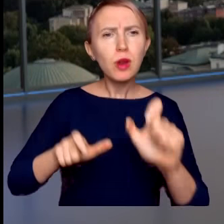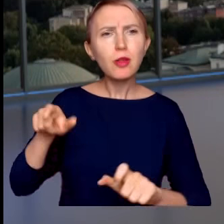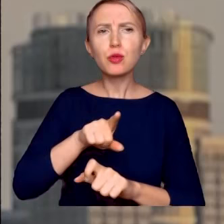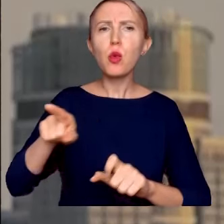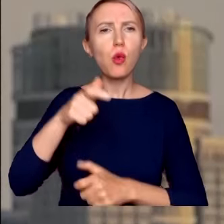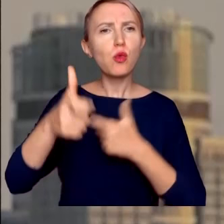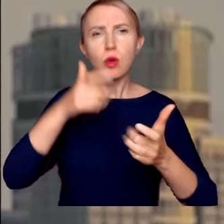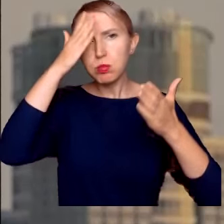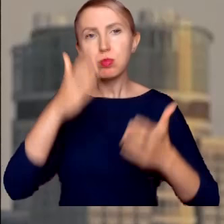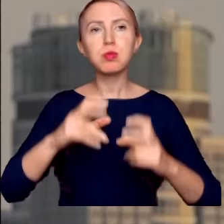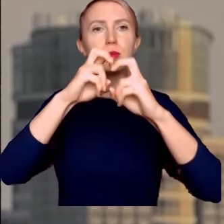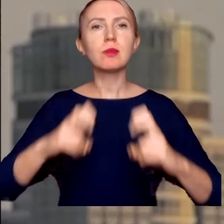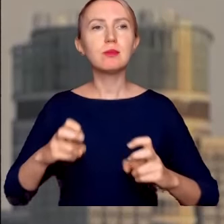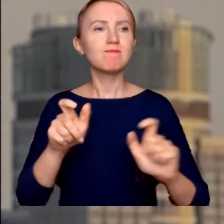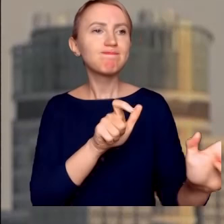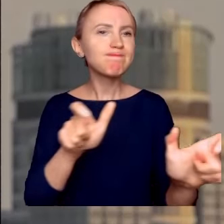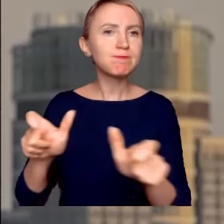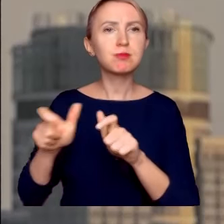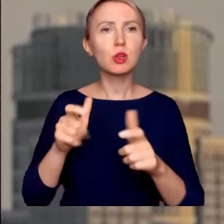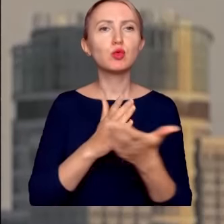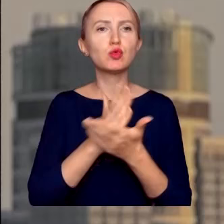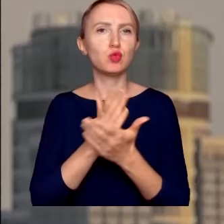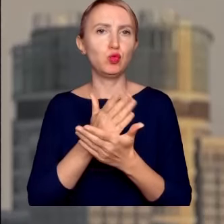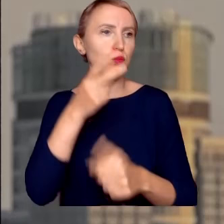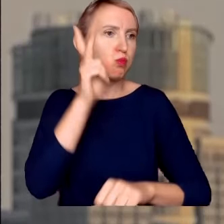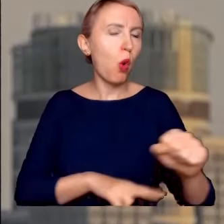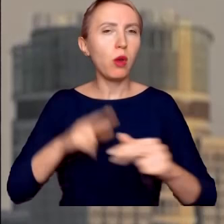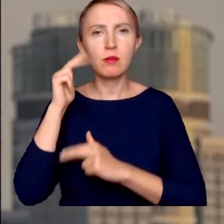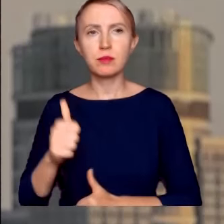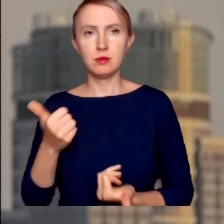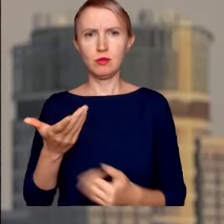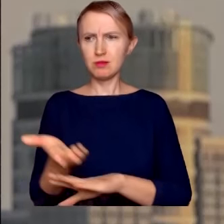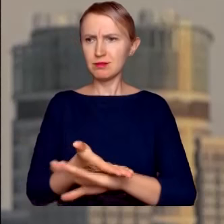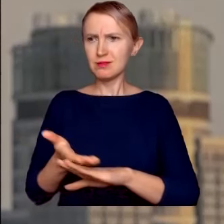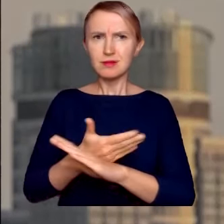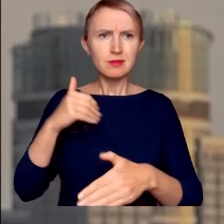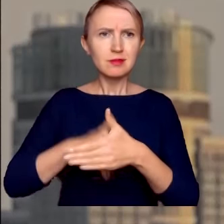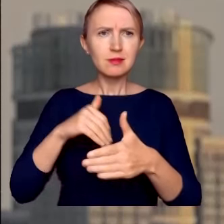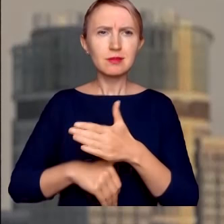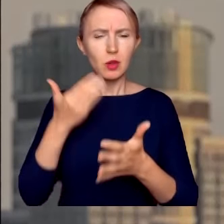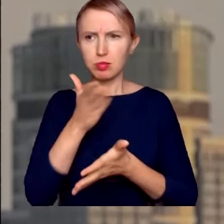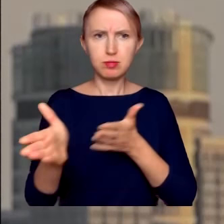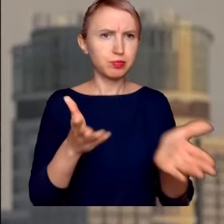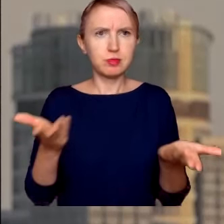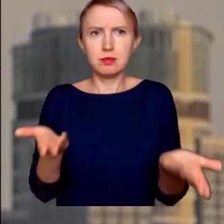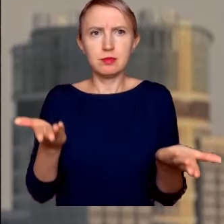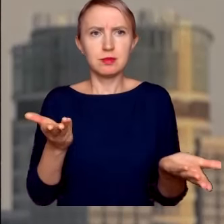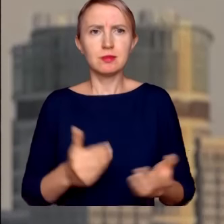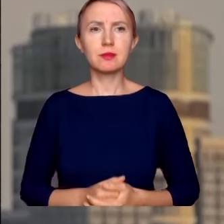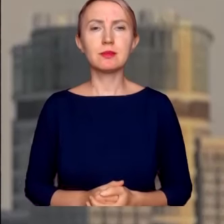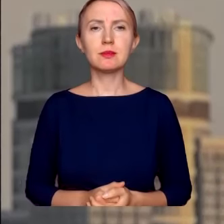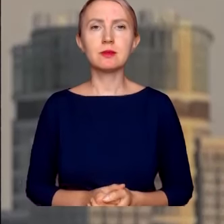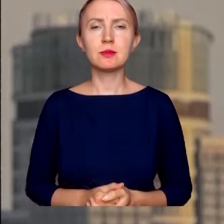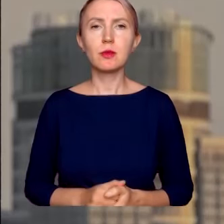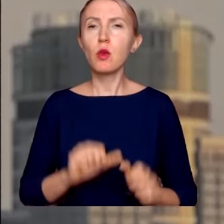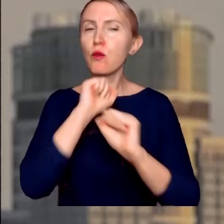się ściganiem służb mundurowych. No to przecież to jest hipokryzja, jakieś rozdwojenie jaźni. To po prostu to jest coś, co absolutnie nie